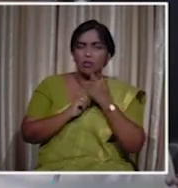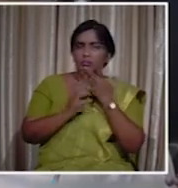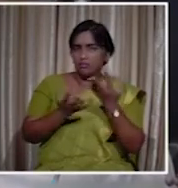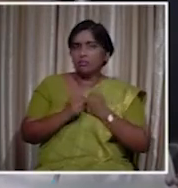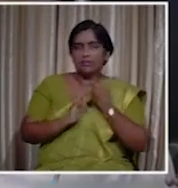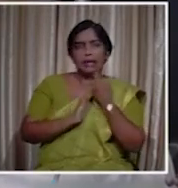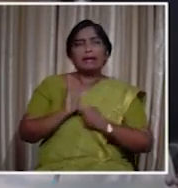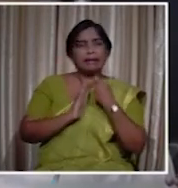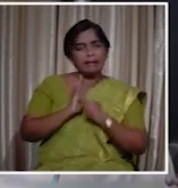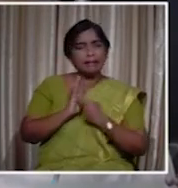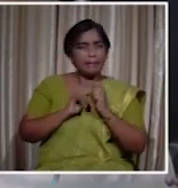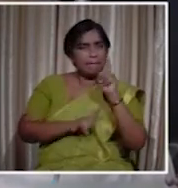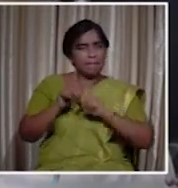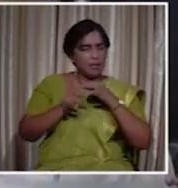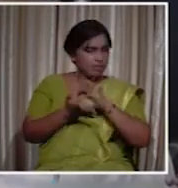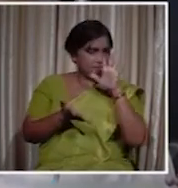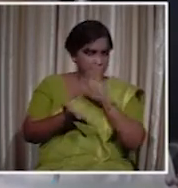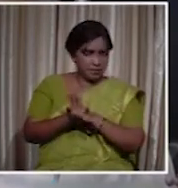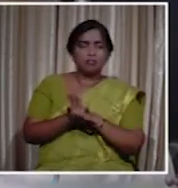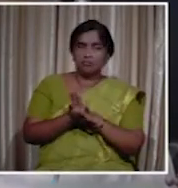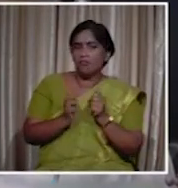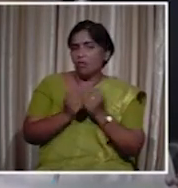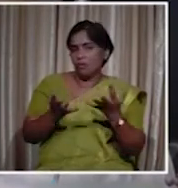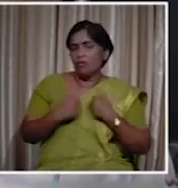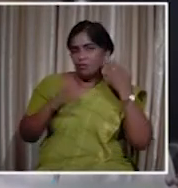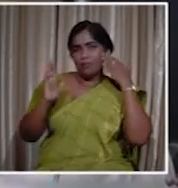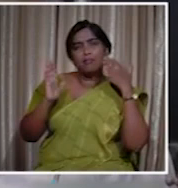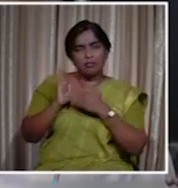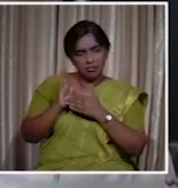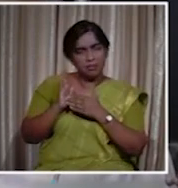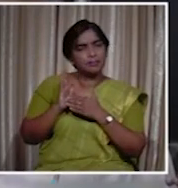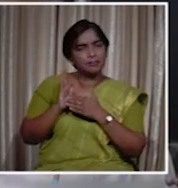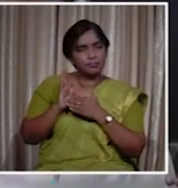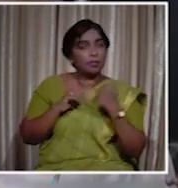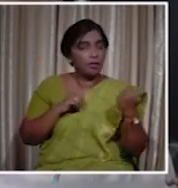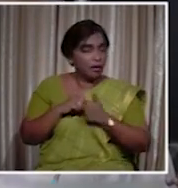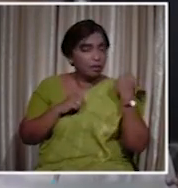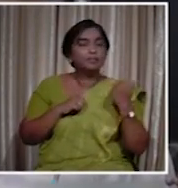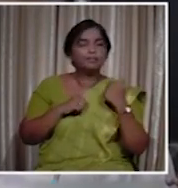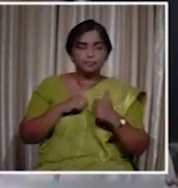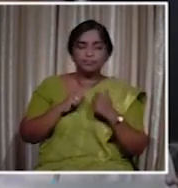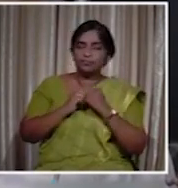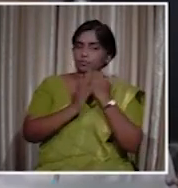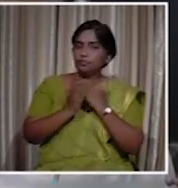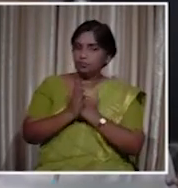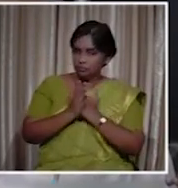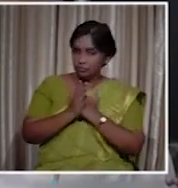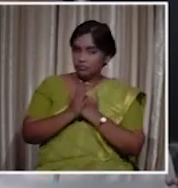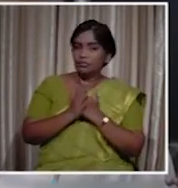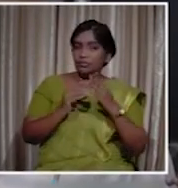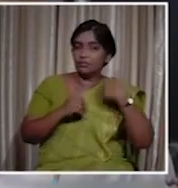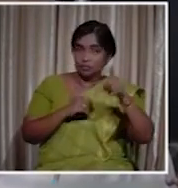need a parliamentary standards act. මේ ඔක්කොම අපි කරන්න තියෙනවා. මේ රටේ තවත් ප්‍රශ්න ගණනාවක් තියෙනවා. මම අද කතා කරන්නේ